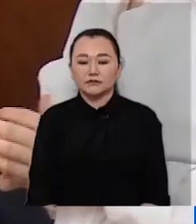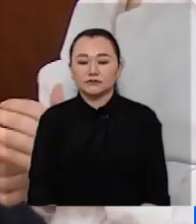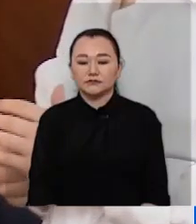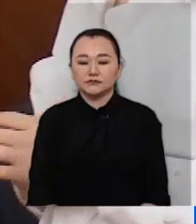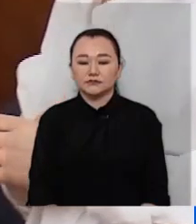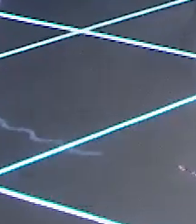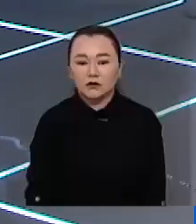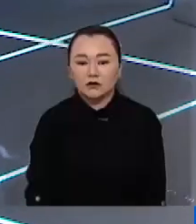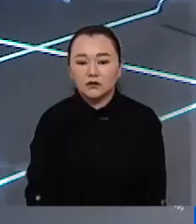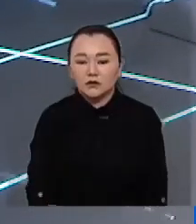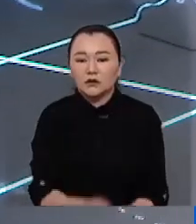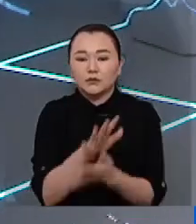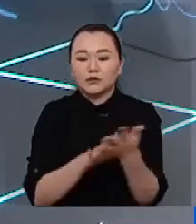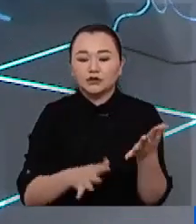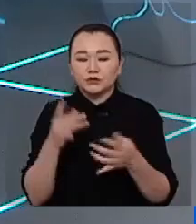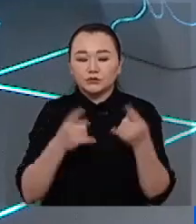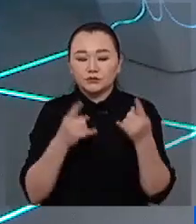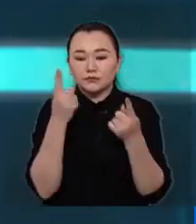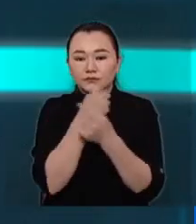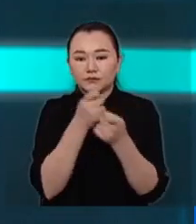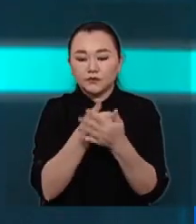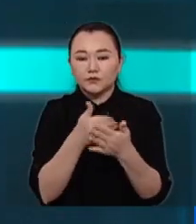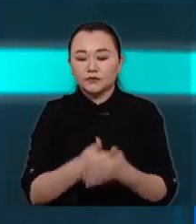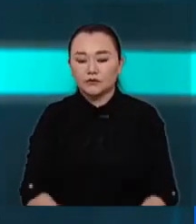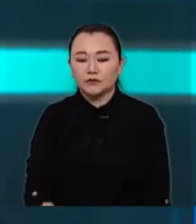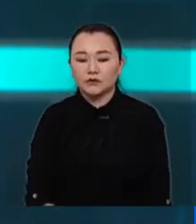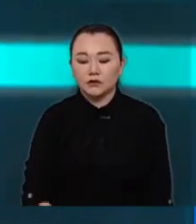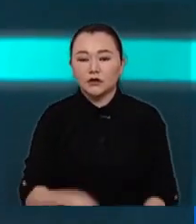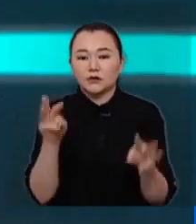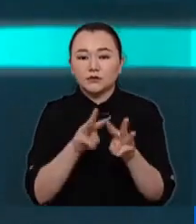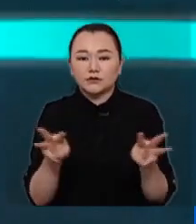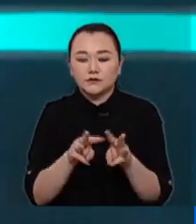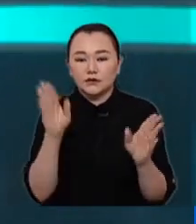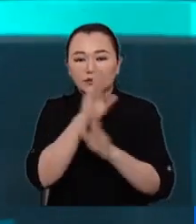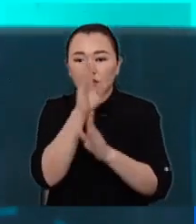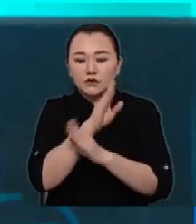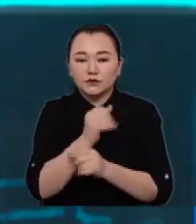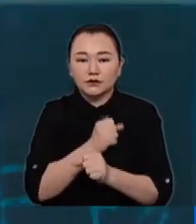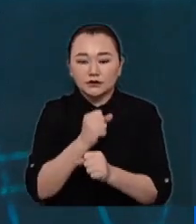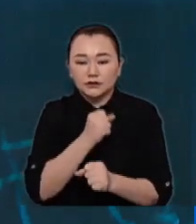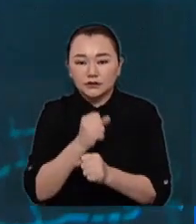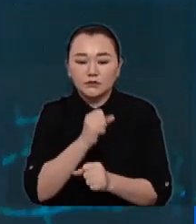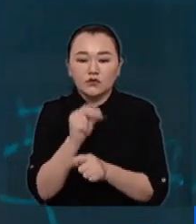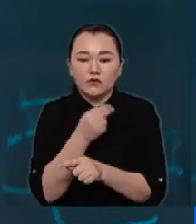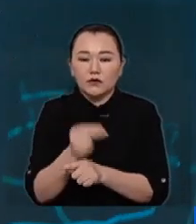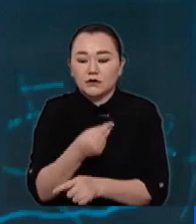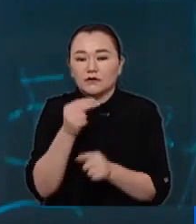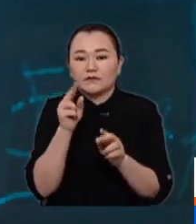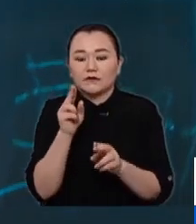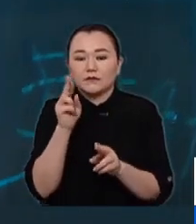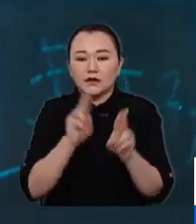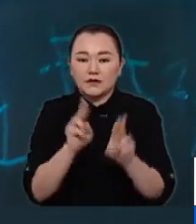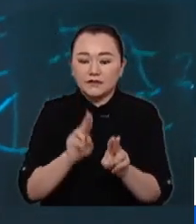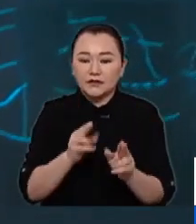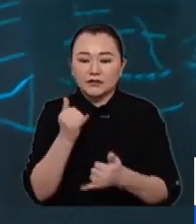Информбюро. Продолжаем Информбюро. Министерство экологии разработало поправки в типовые